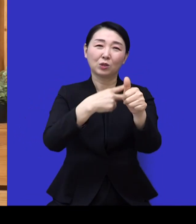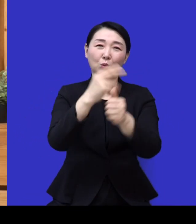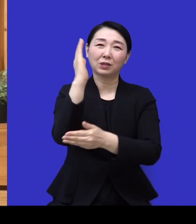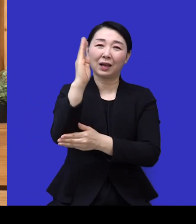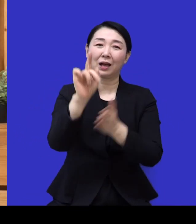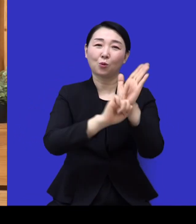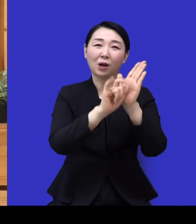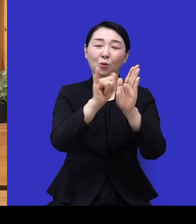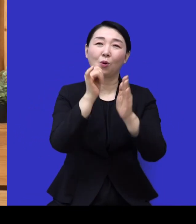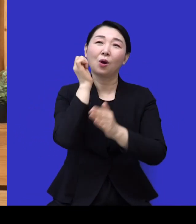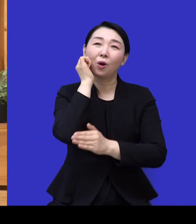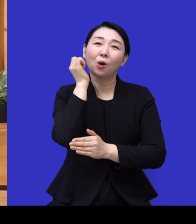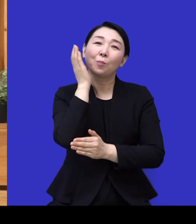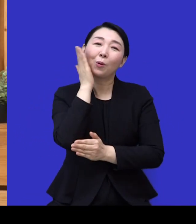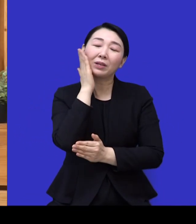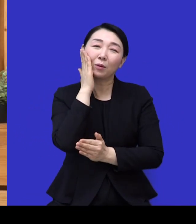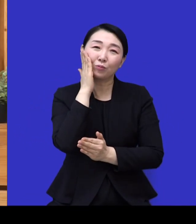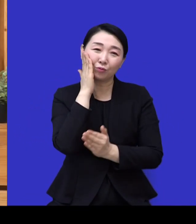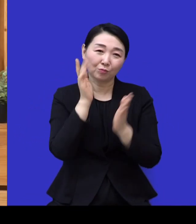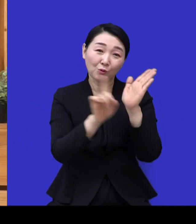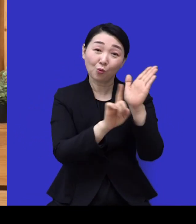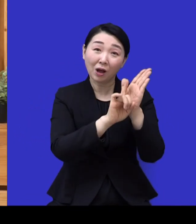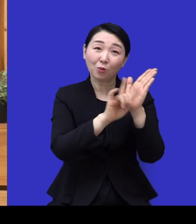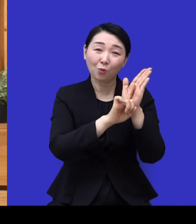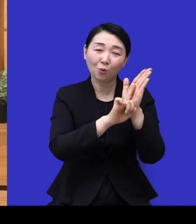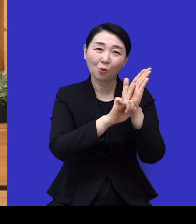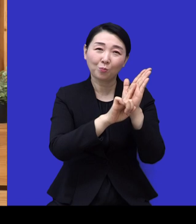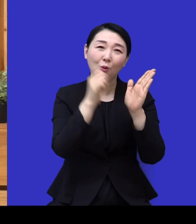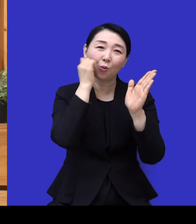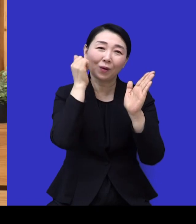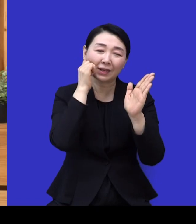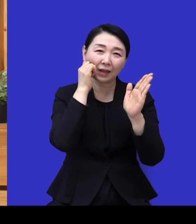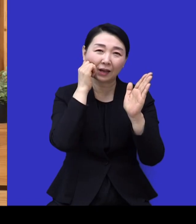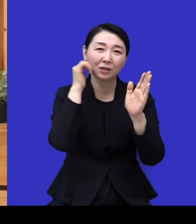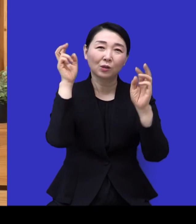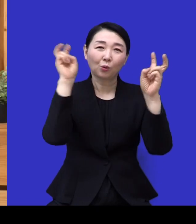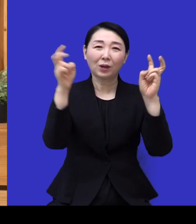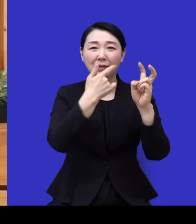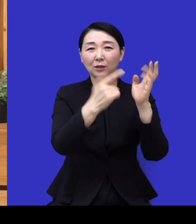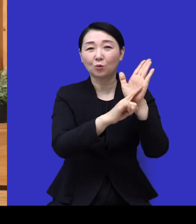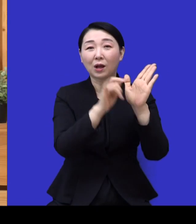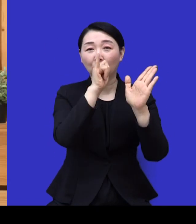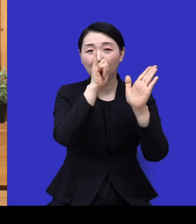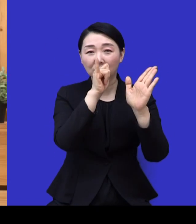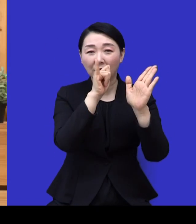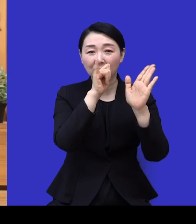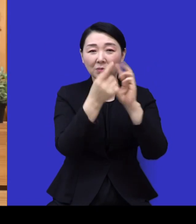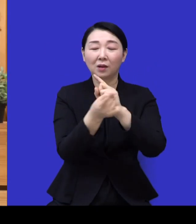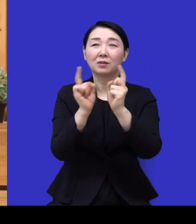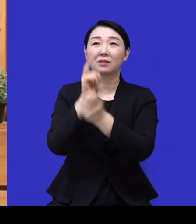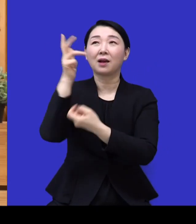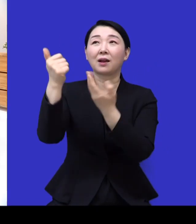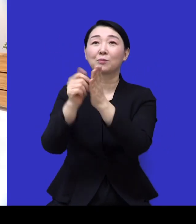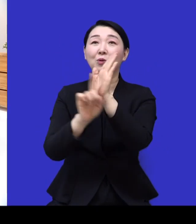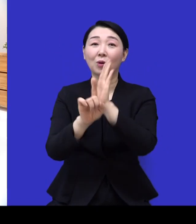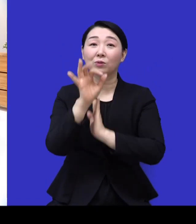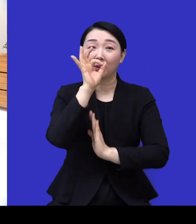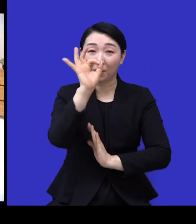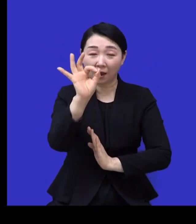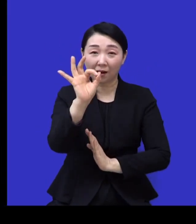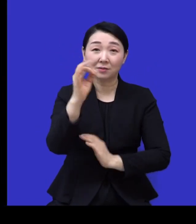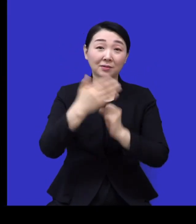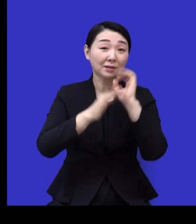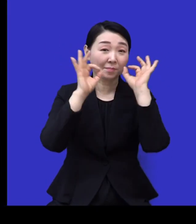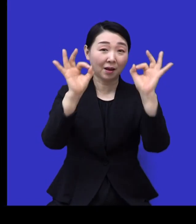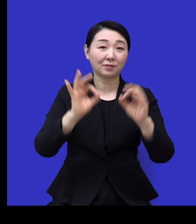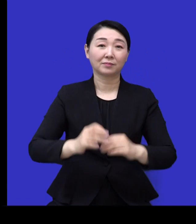있고, 보통 뭐 음료 광고도 있고 여러 가지 그런 기업 광고들이 있는데 그런 곳에 하나님의 광고를 내신다고 들었거든요. 어떤 사진인지 저희가 한번 직접 보겠습니다.